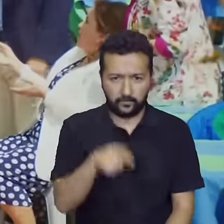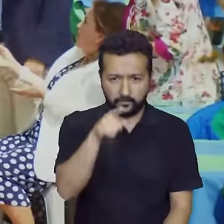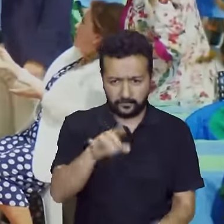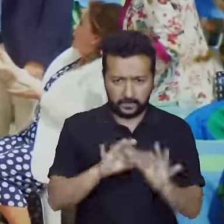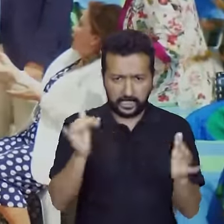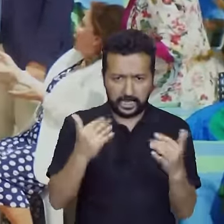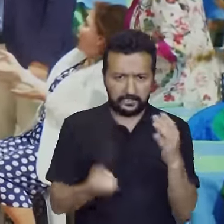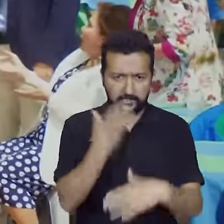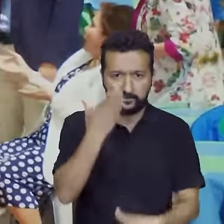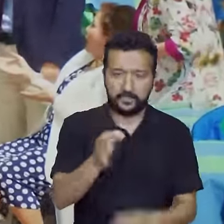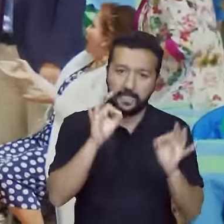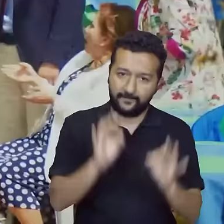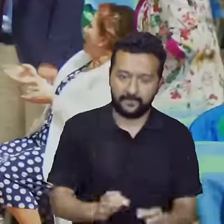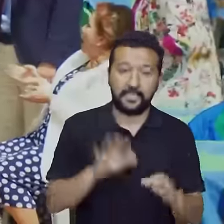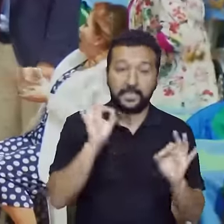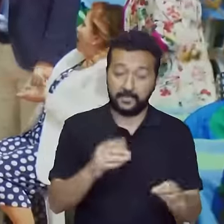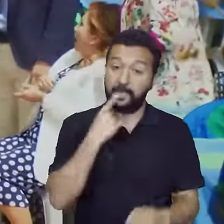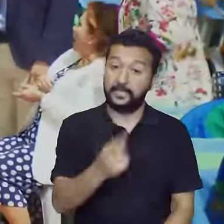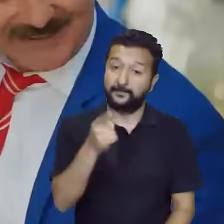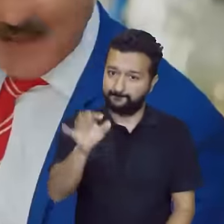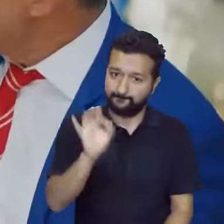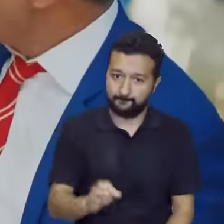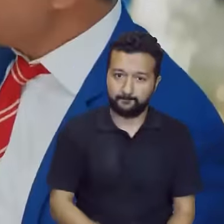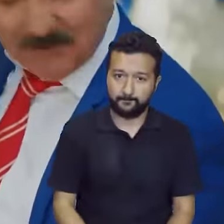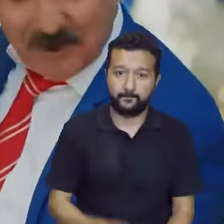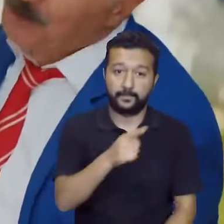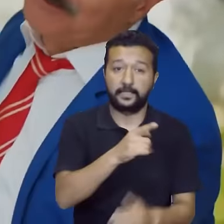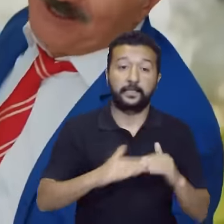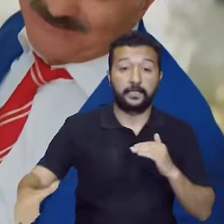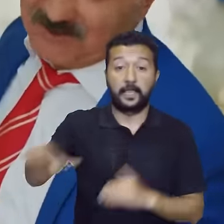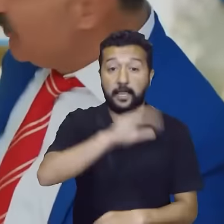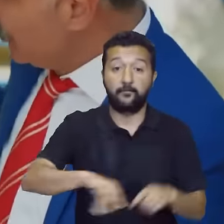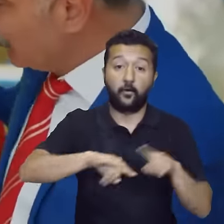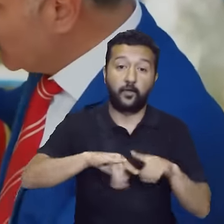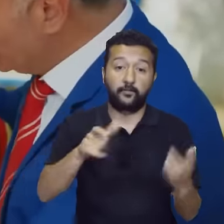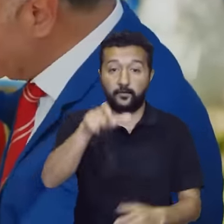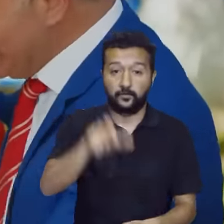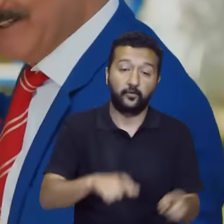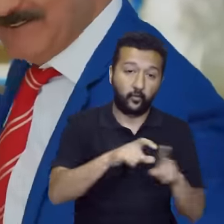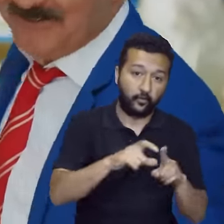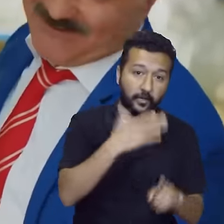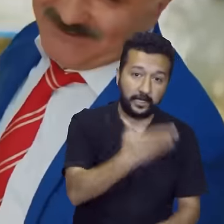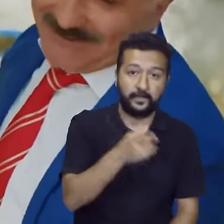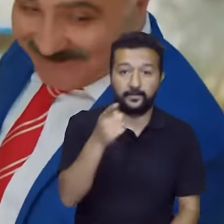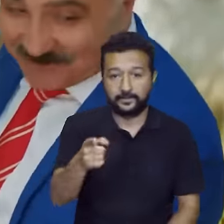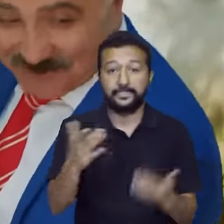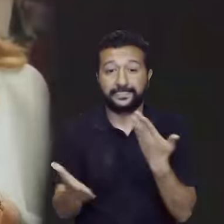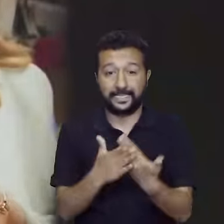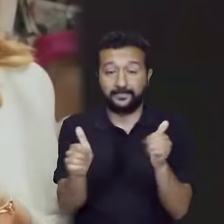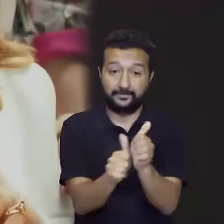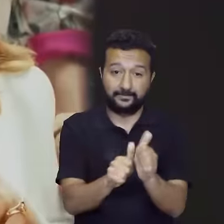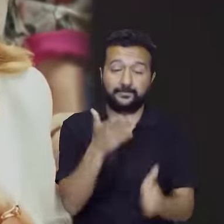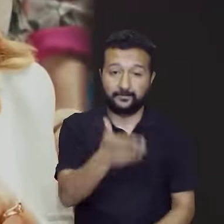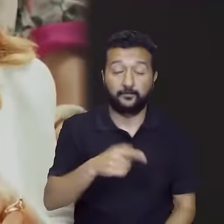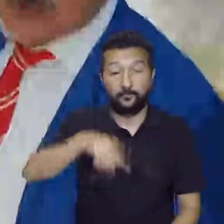hukkabazlar nereden çıktı? Evet. Tam üstüne bastınız. Alemi hukkabazi. Dümbüllüğü ve